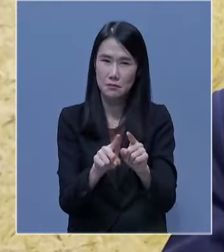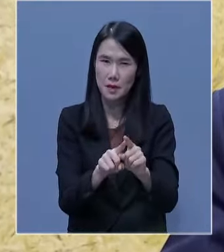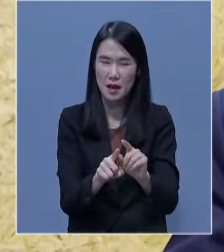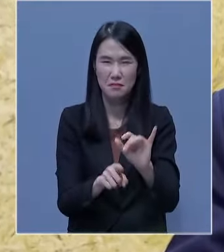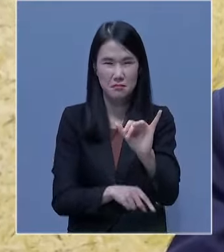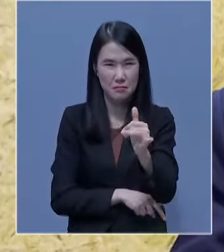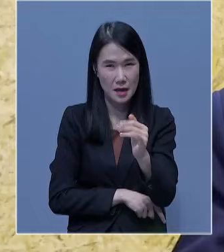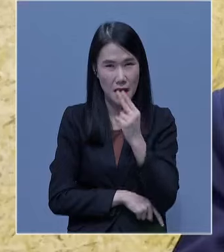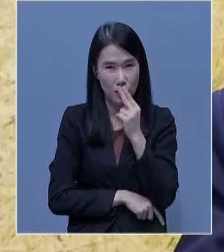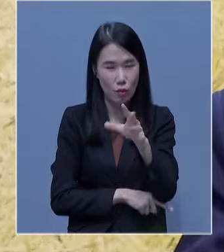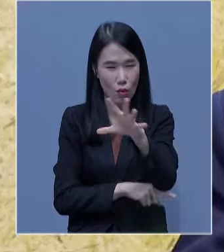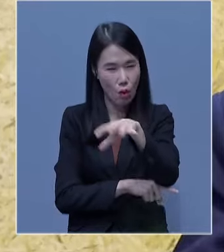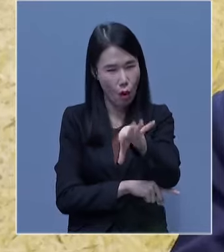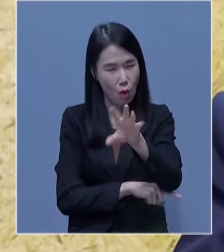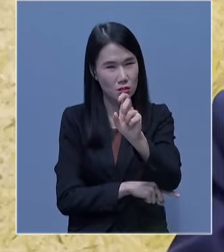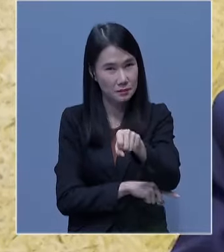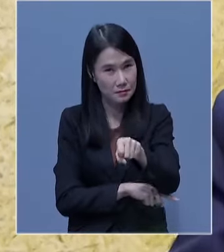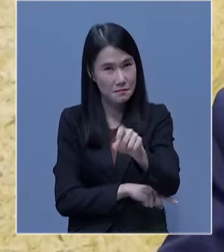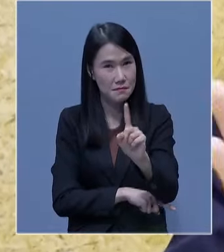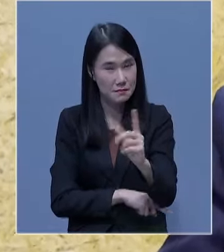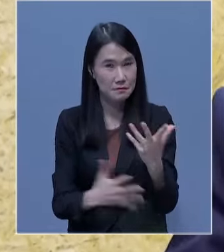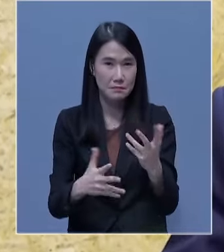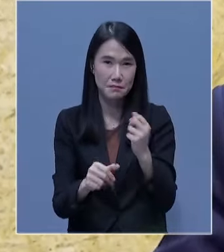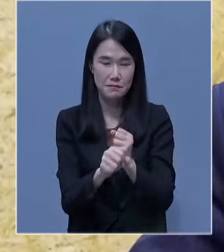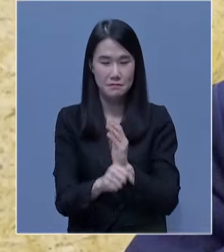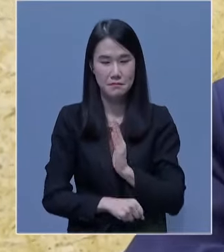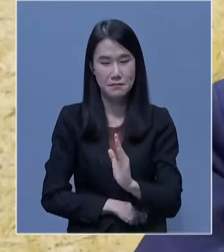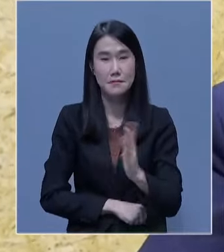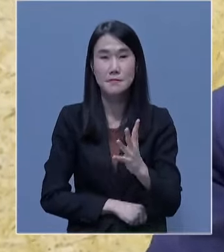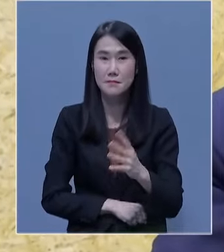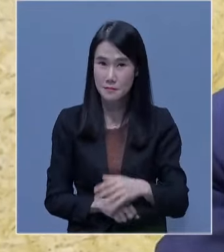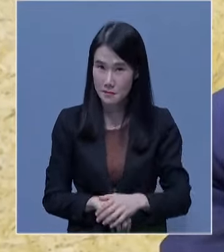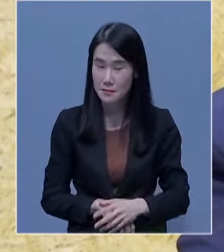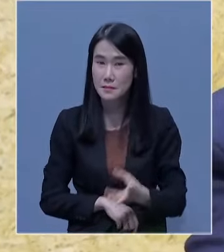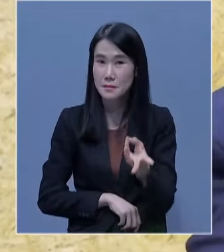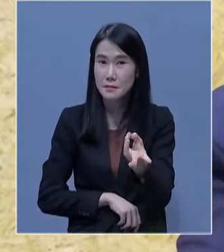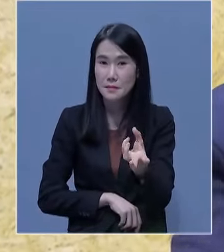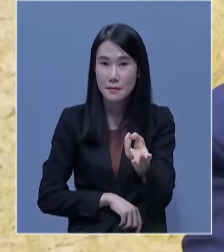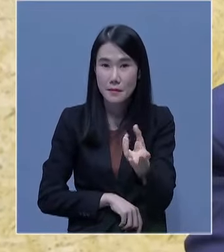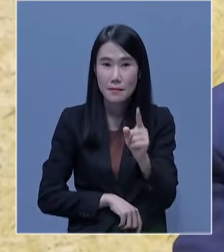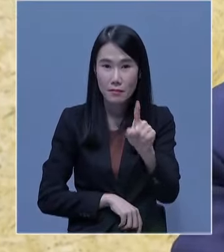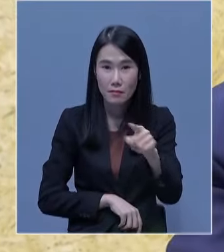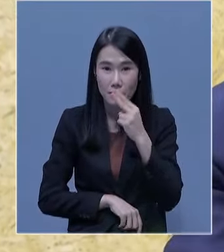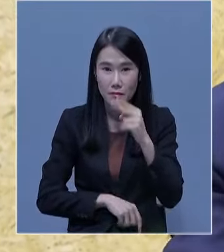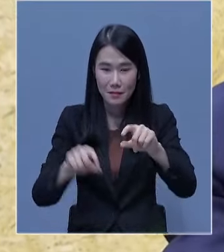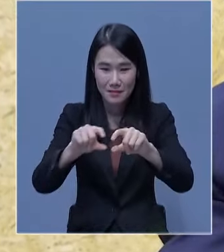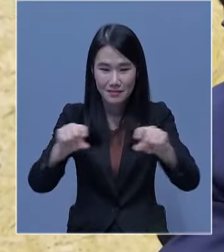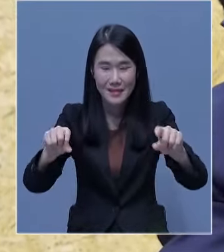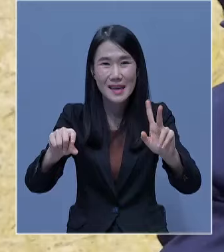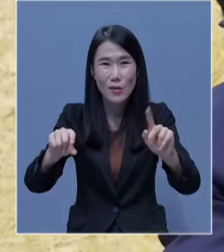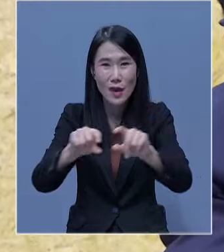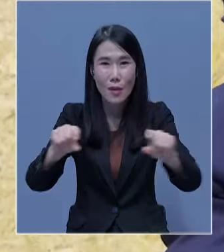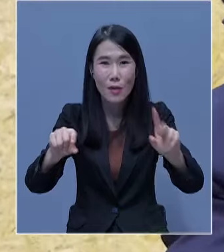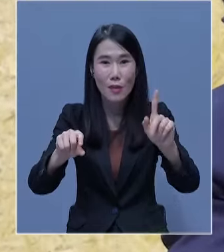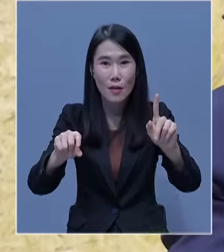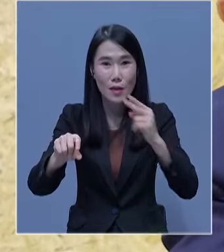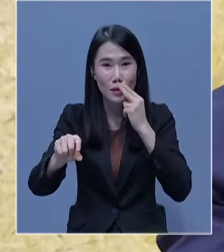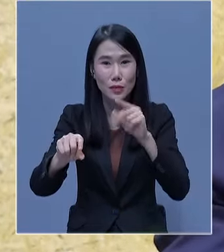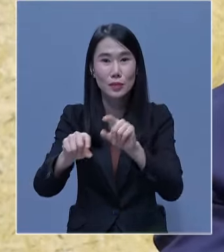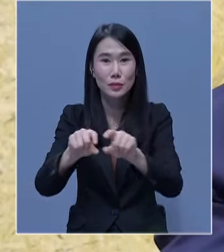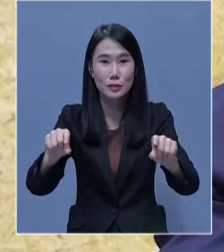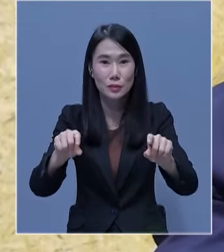ย่างให้ผมบอกว่าคุณกำลังทำอะไรไม่ตรงไปตรงมาเพราะข้าวทุกกระสอบจะต้องมีโค้ดสีเขียวเราสังเกตดูทับซูมหรือการ